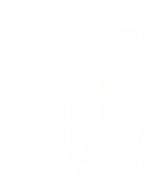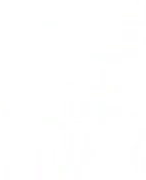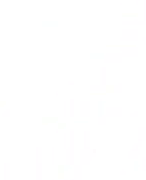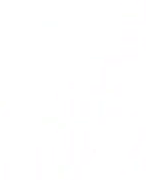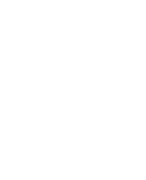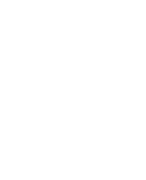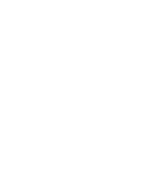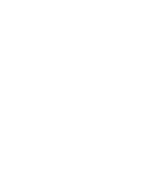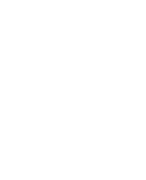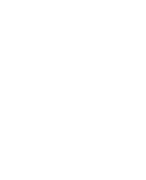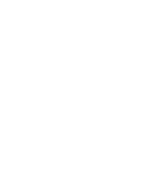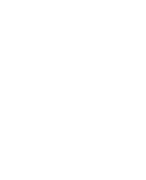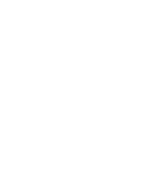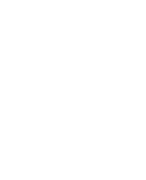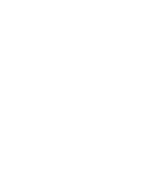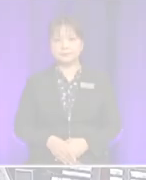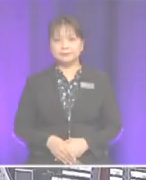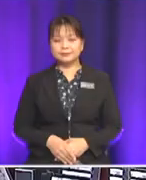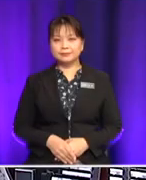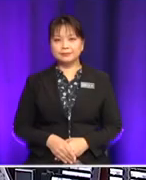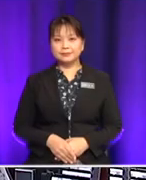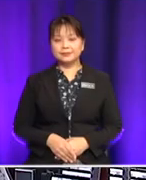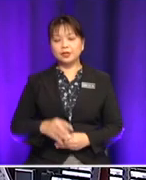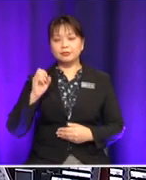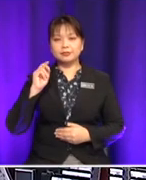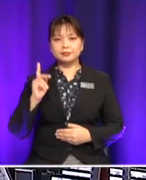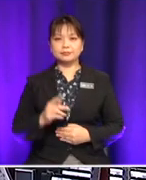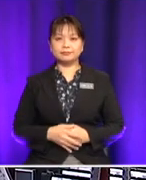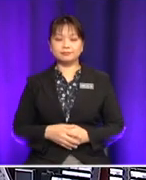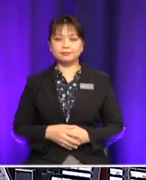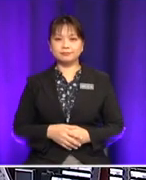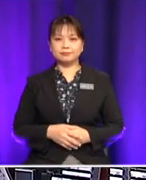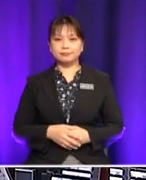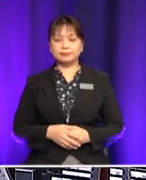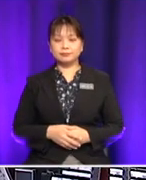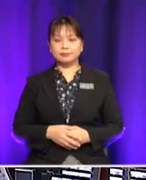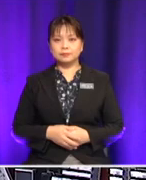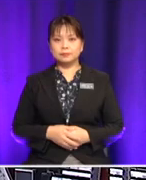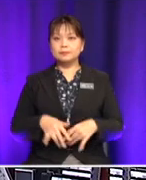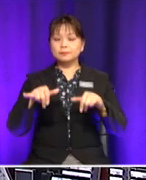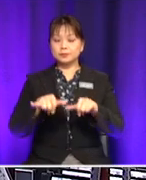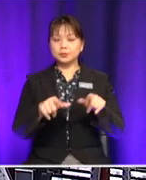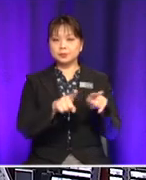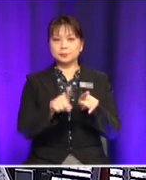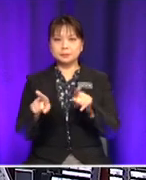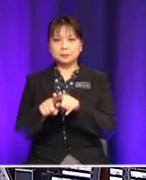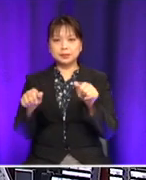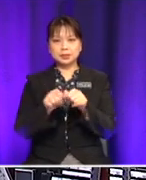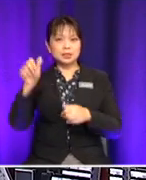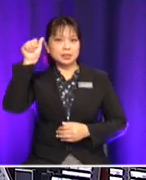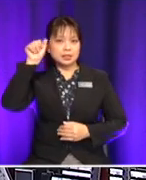Didik TV Oke masih lagi menyaksikan menengah rendah bersama dengan saya